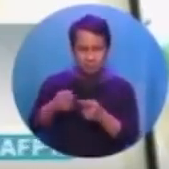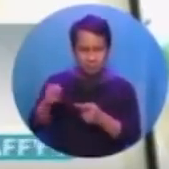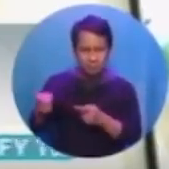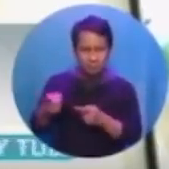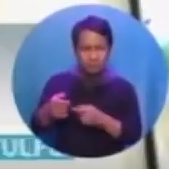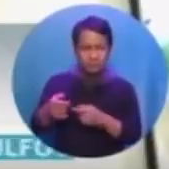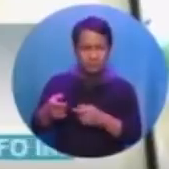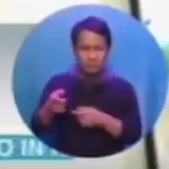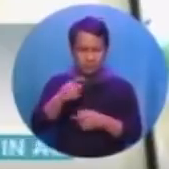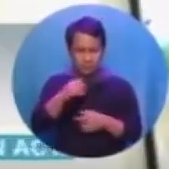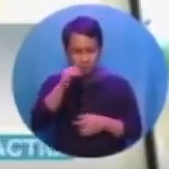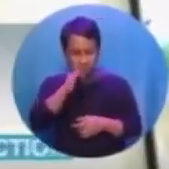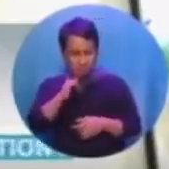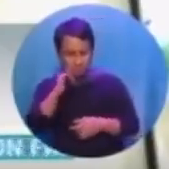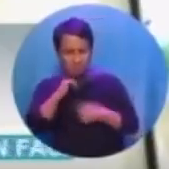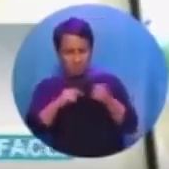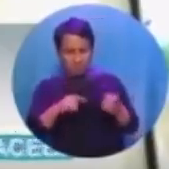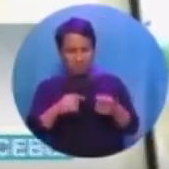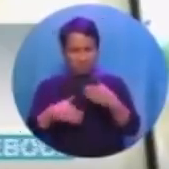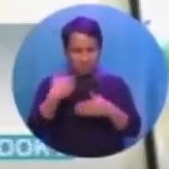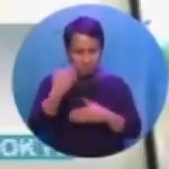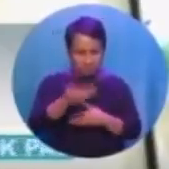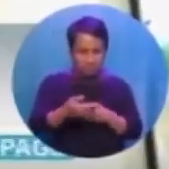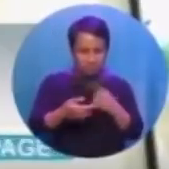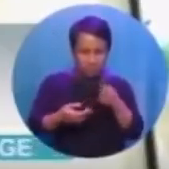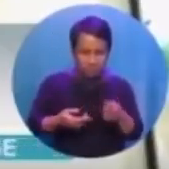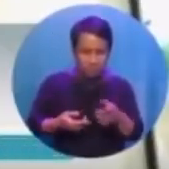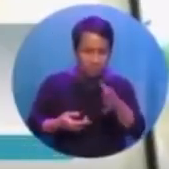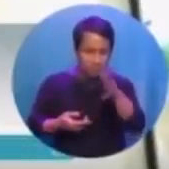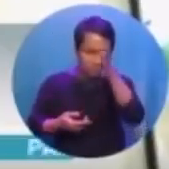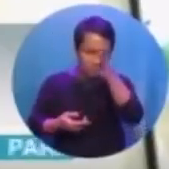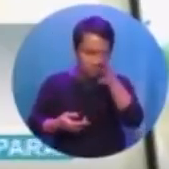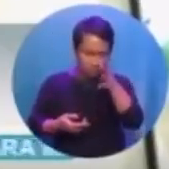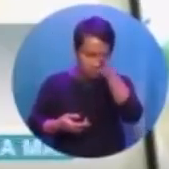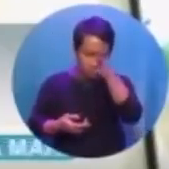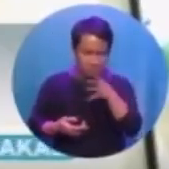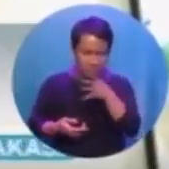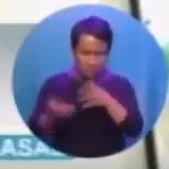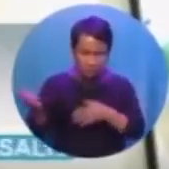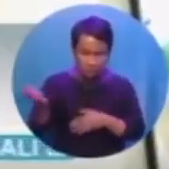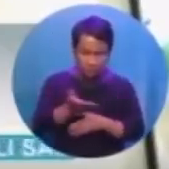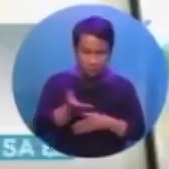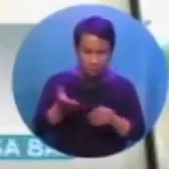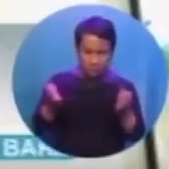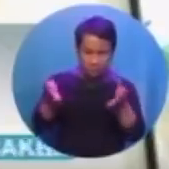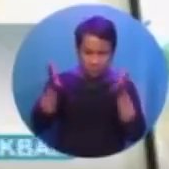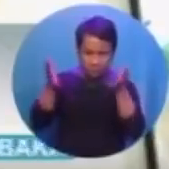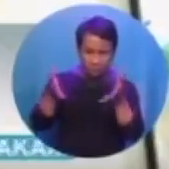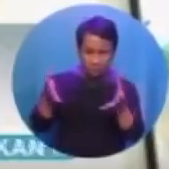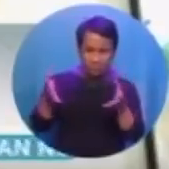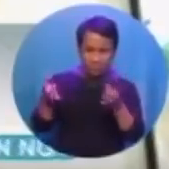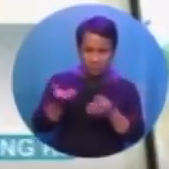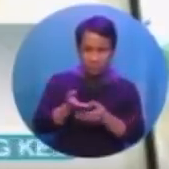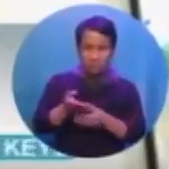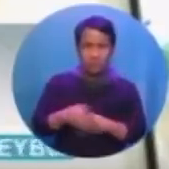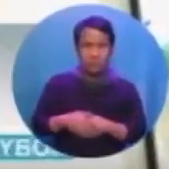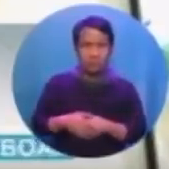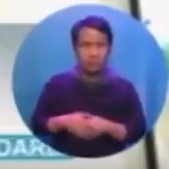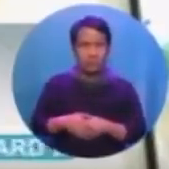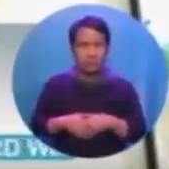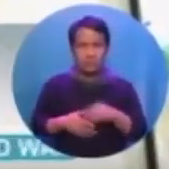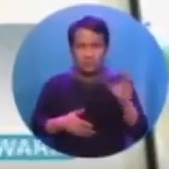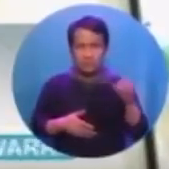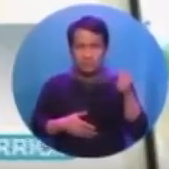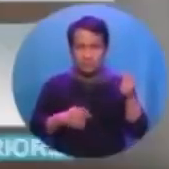siya, nakainom, tapos sinabi na, sinabi ng mama ko na, mag-usap pa kayo, ganito, ganyan. Ayusin okay, niyo, huwag na